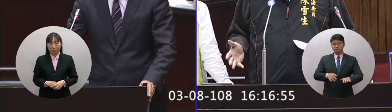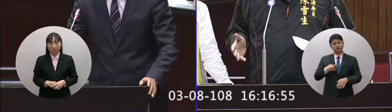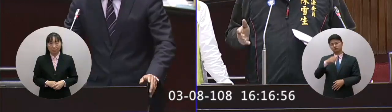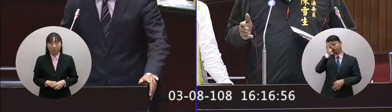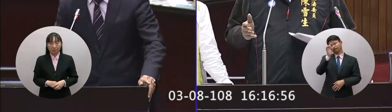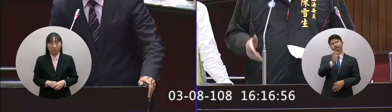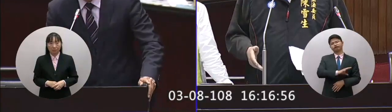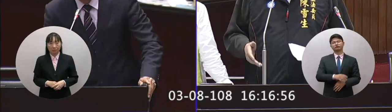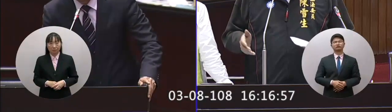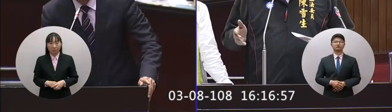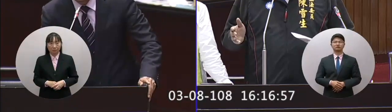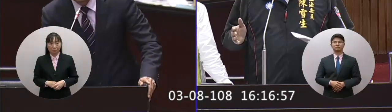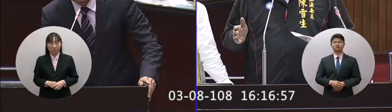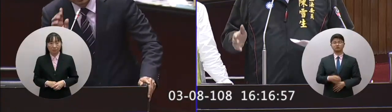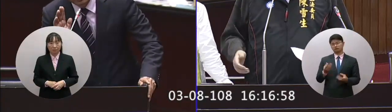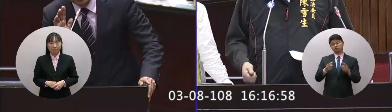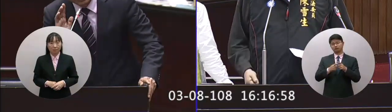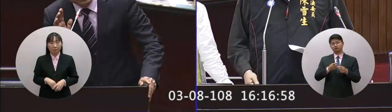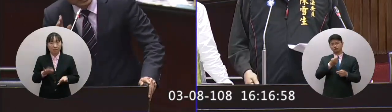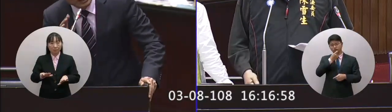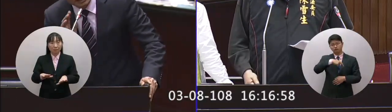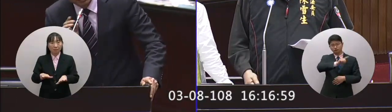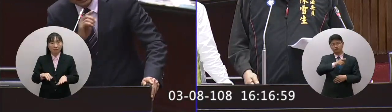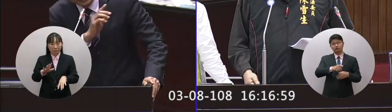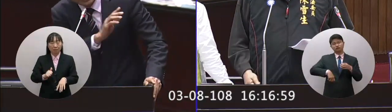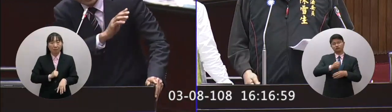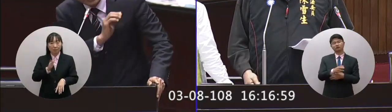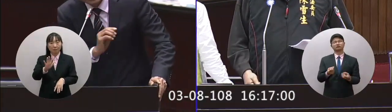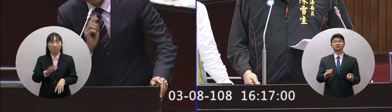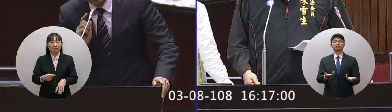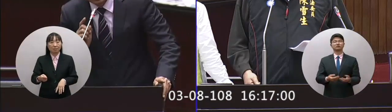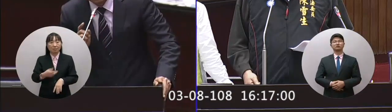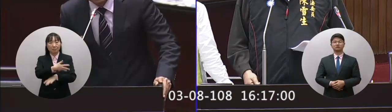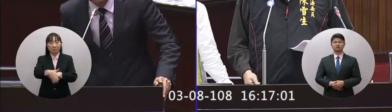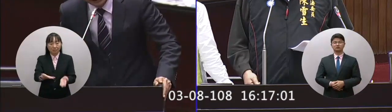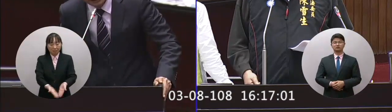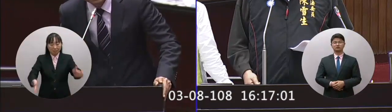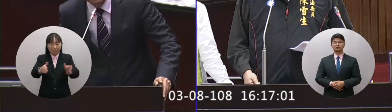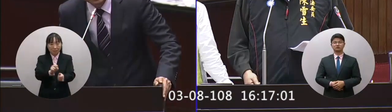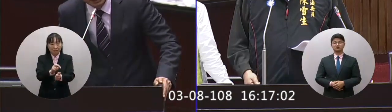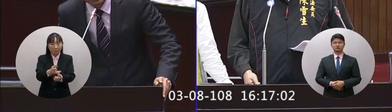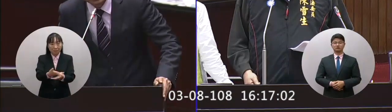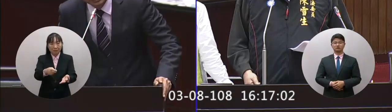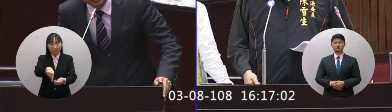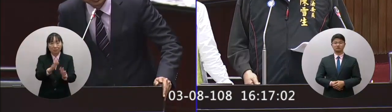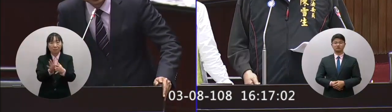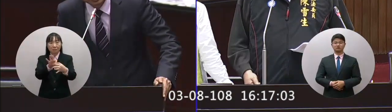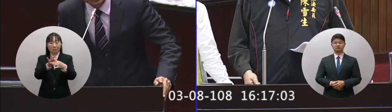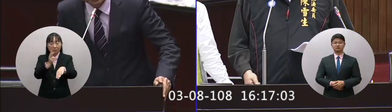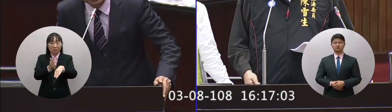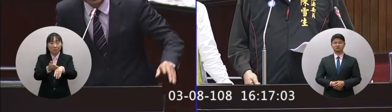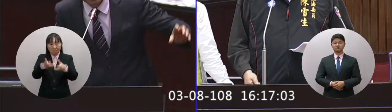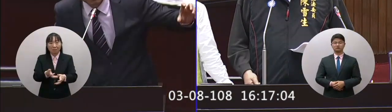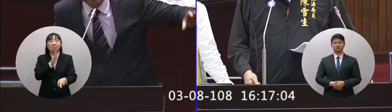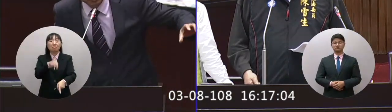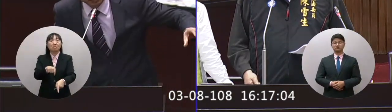看到过，也没有人愿意到那边去做。 委员报告，其实香洋网殖在海洋上最重要的还是相关的技术，